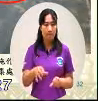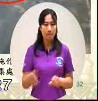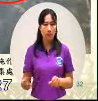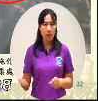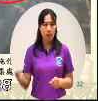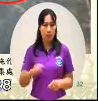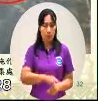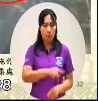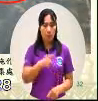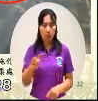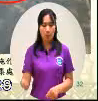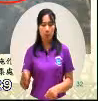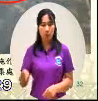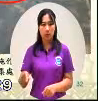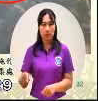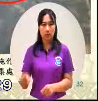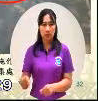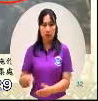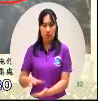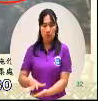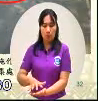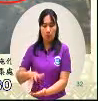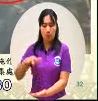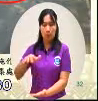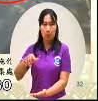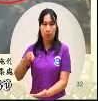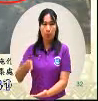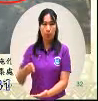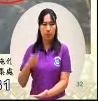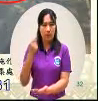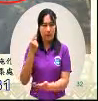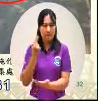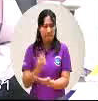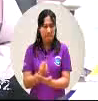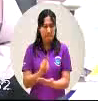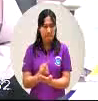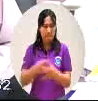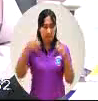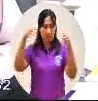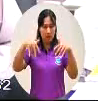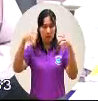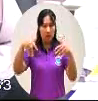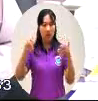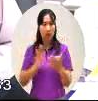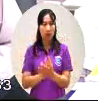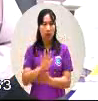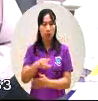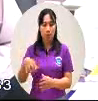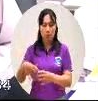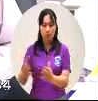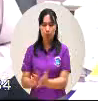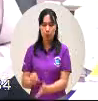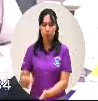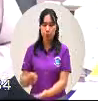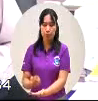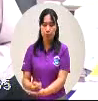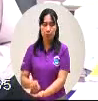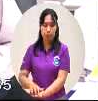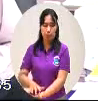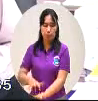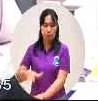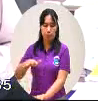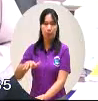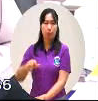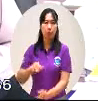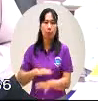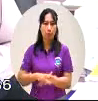么它是汇集在这个地方，每当下雨的时候，这个区块哈、都会积水。为什